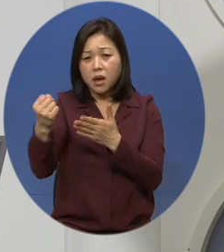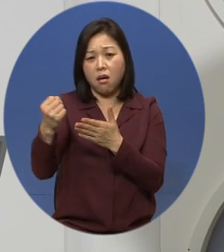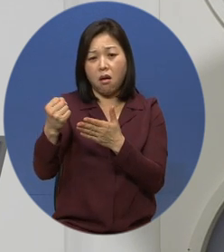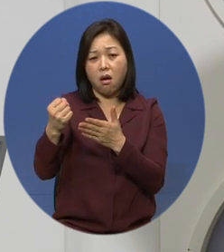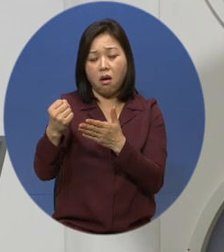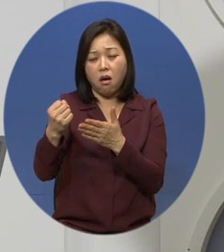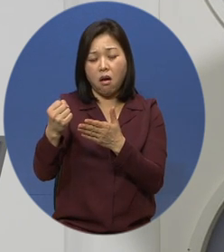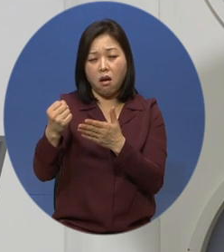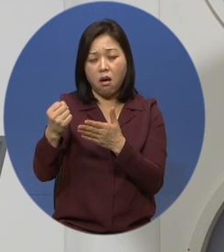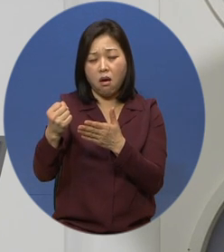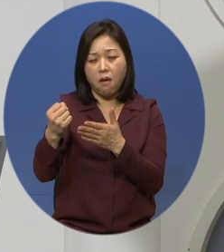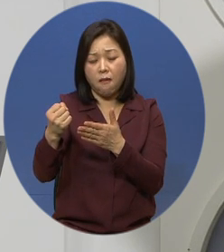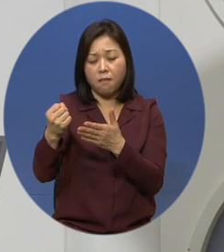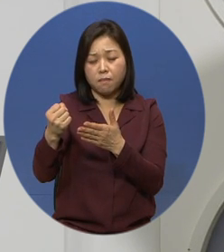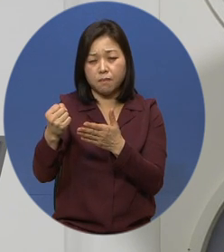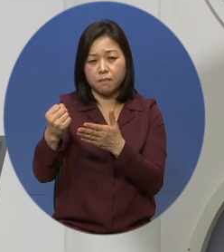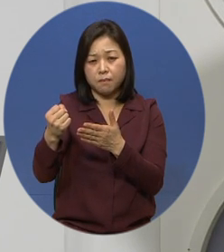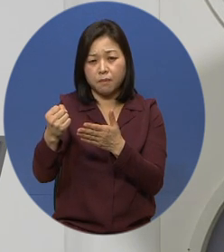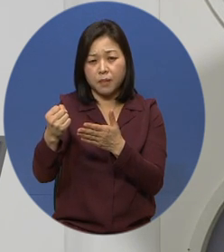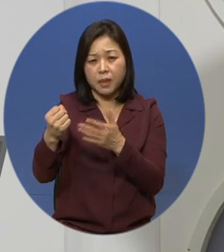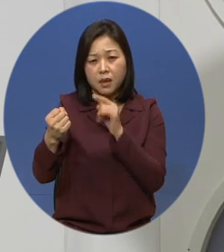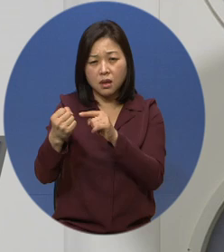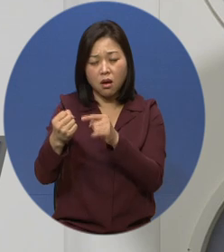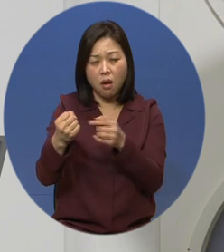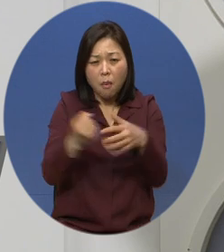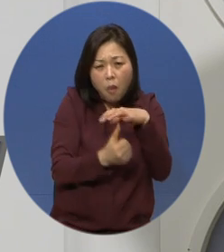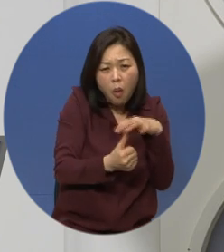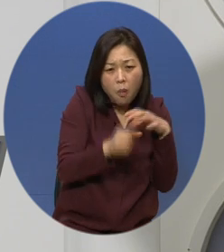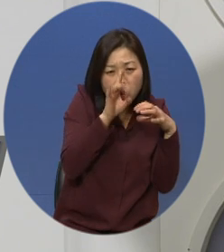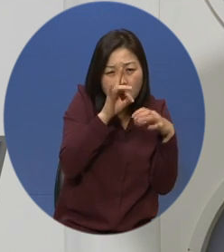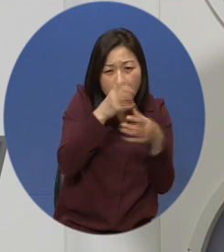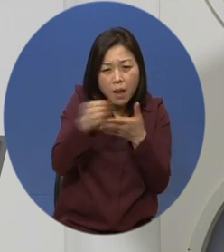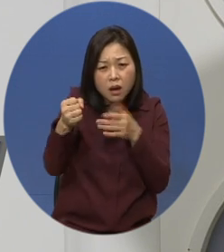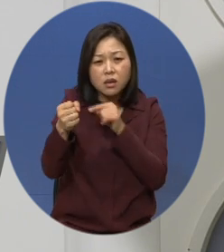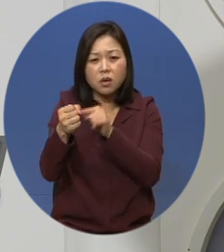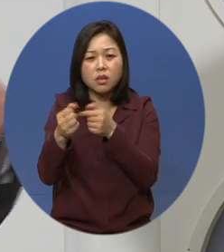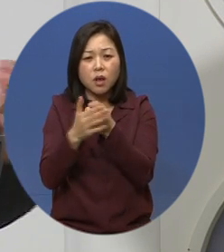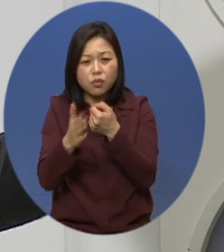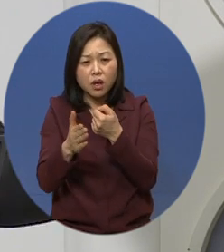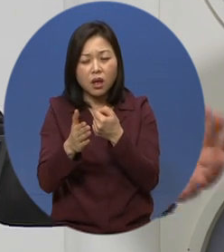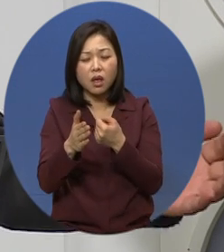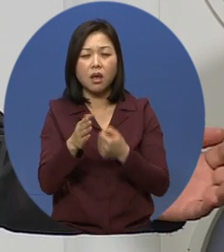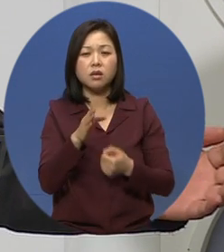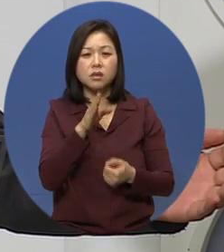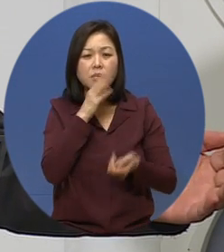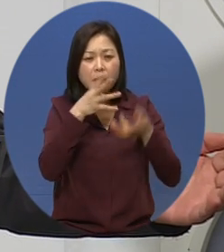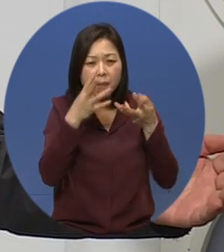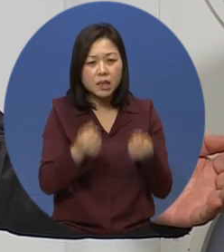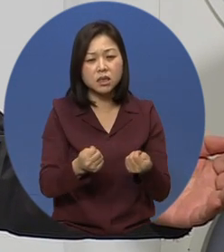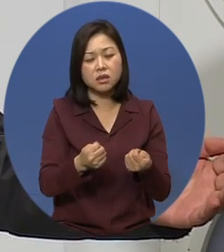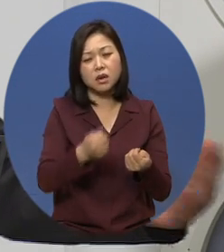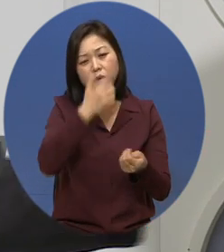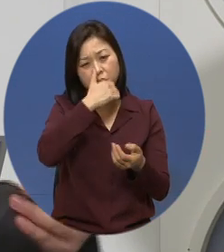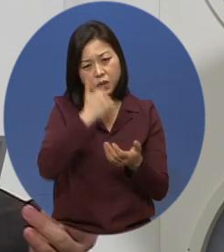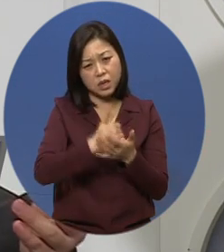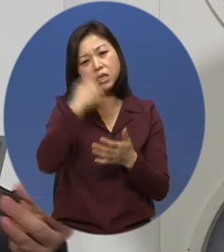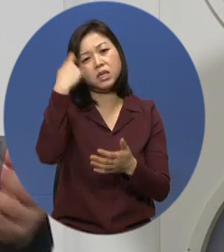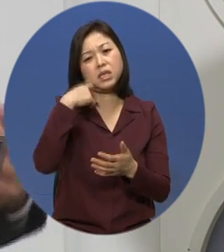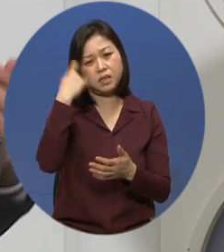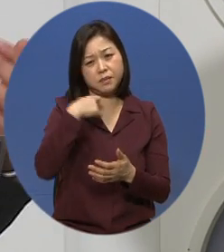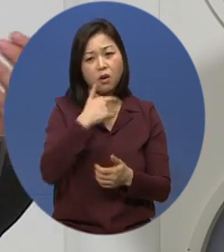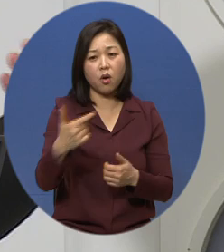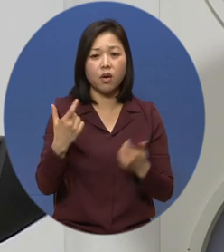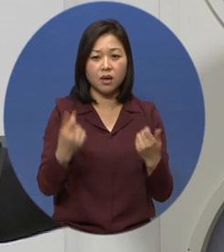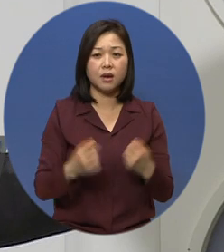찍혔다는 어 왜 빼앗겠다는 것 때문에 제가 너무나 죄책감 을 말해야